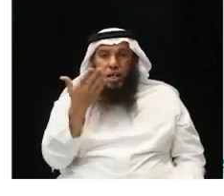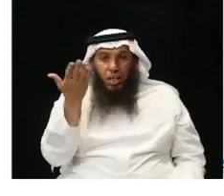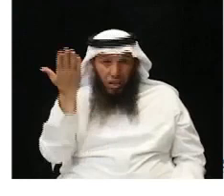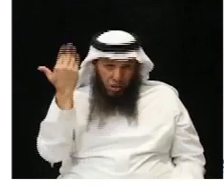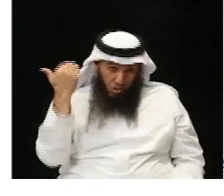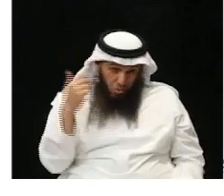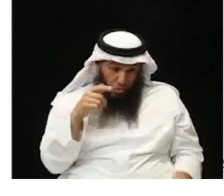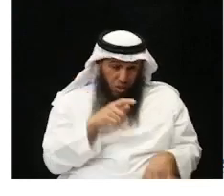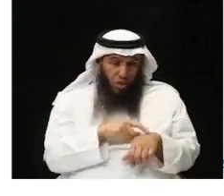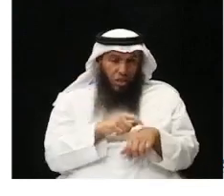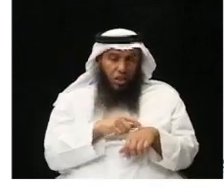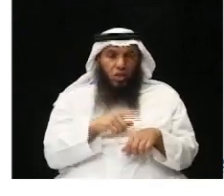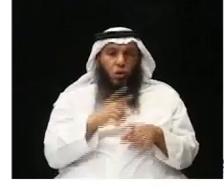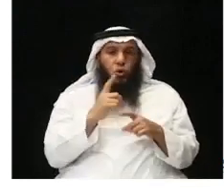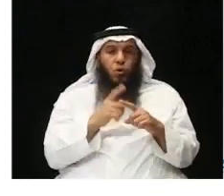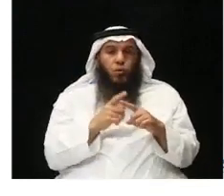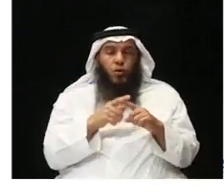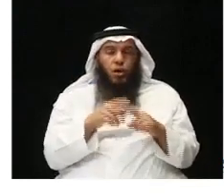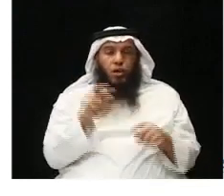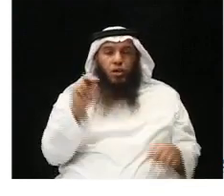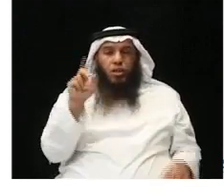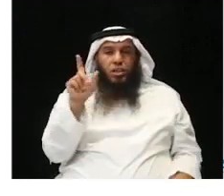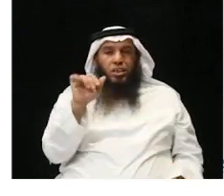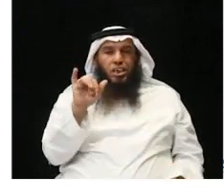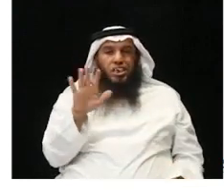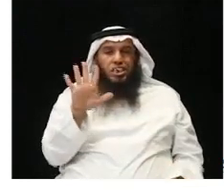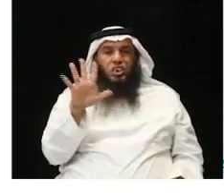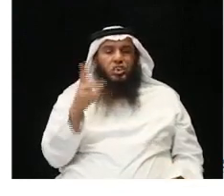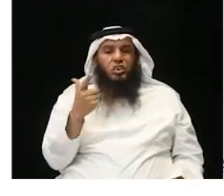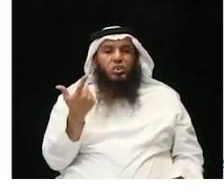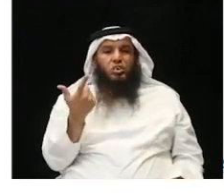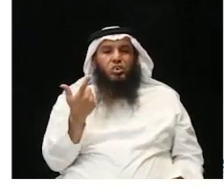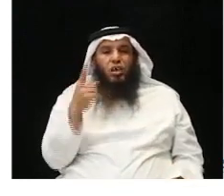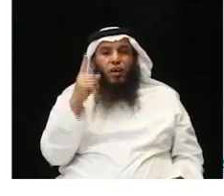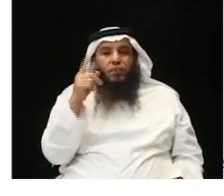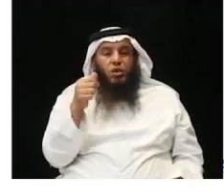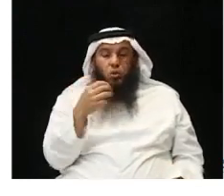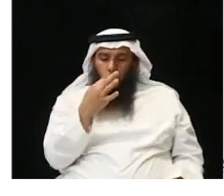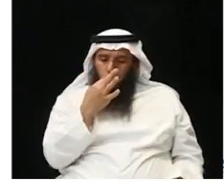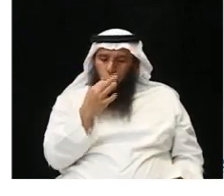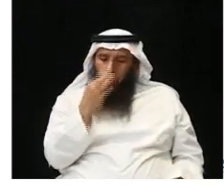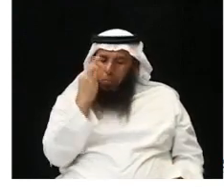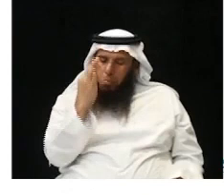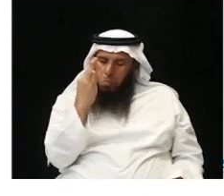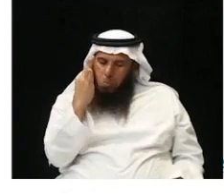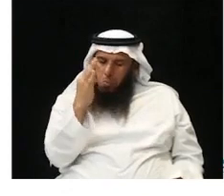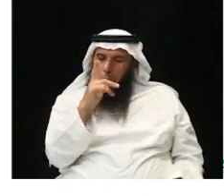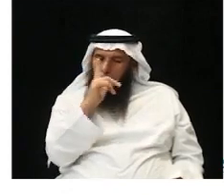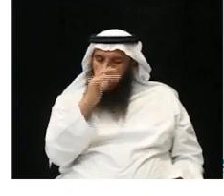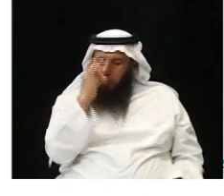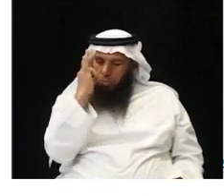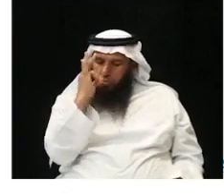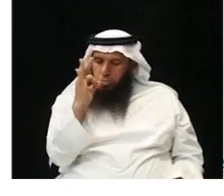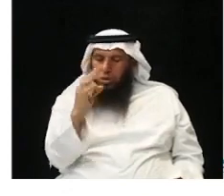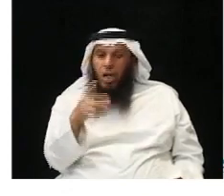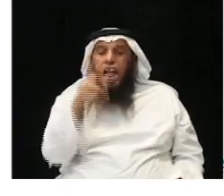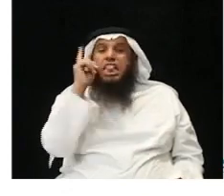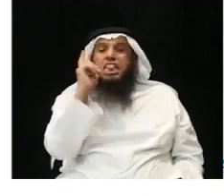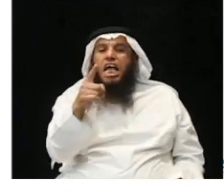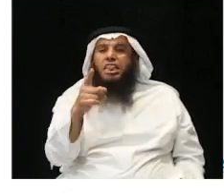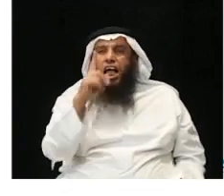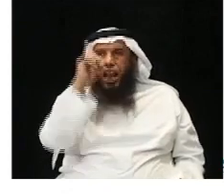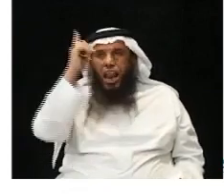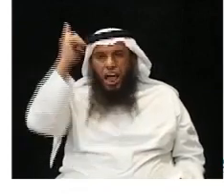أو كفار قريش الذين كانوا في ذلك الوقت هم يعدون من فصحاء العرب، ولهذا الله سبحانه تحداهم